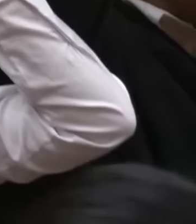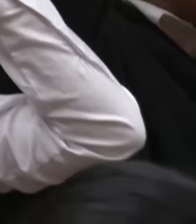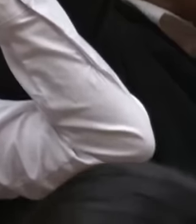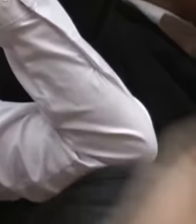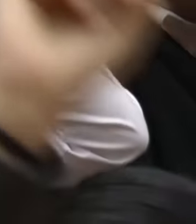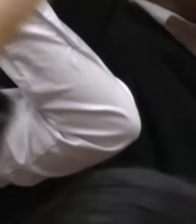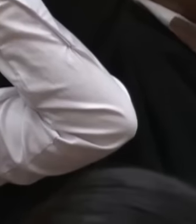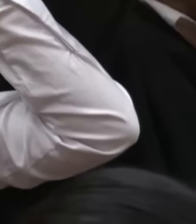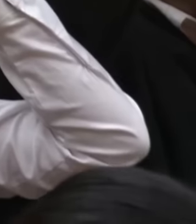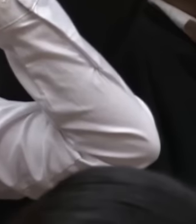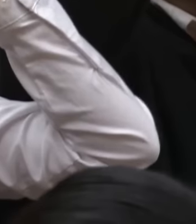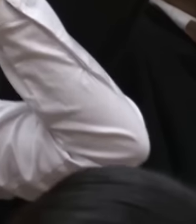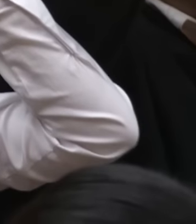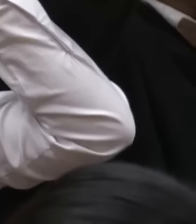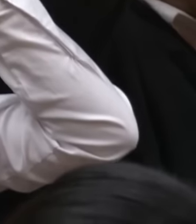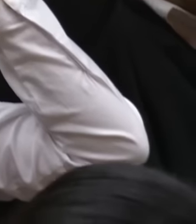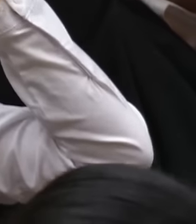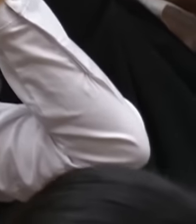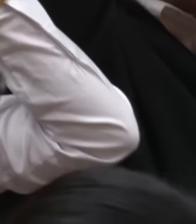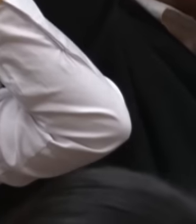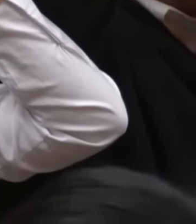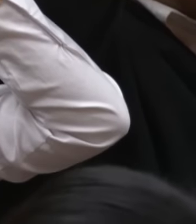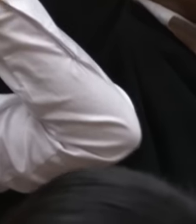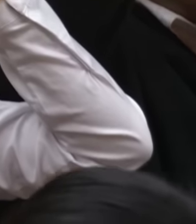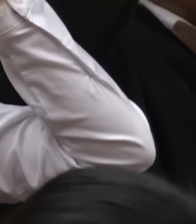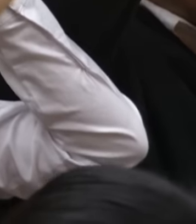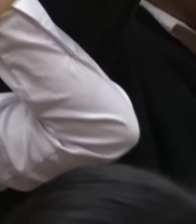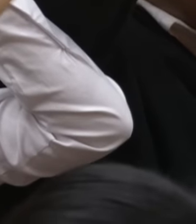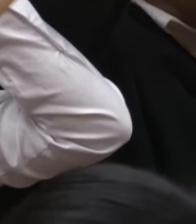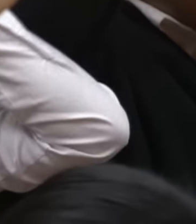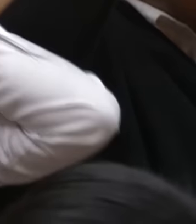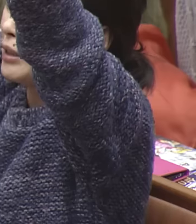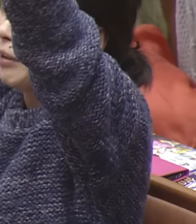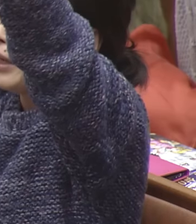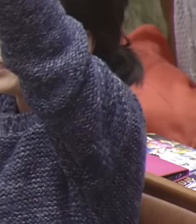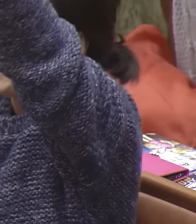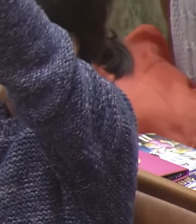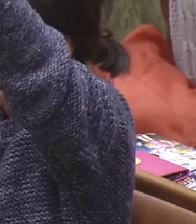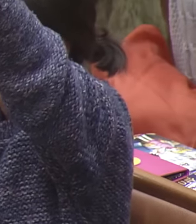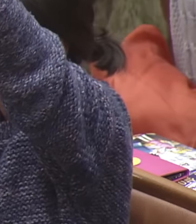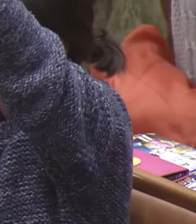게으르고 낙해함도 끝내버리게 하옵소서. 알고 기증게 하옵소서.